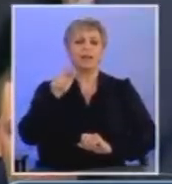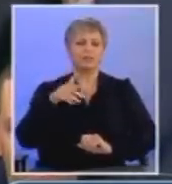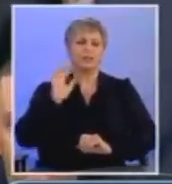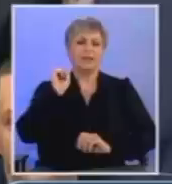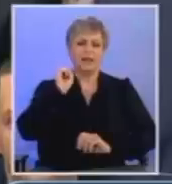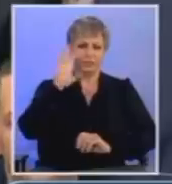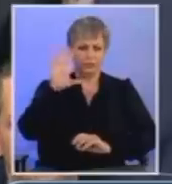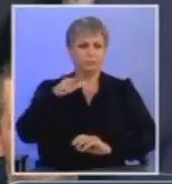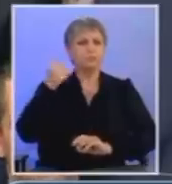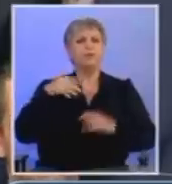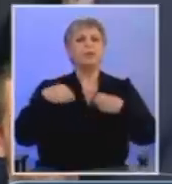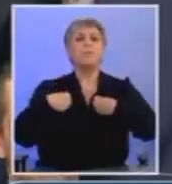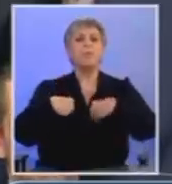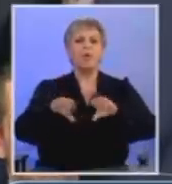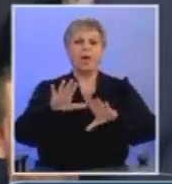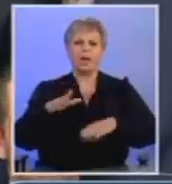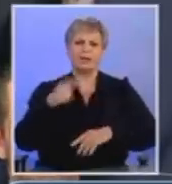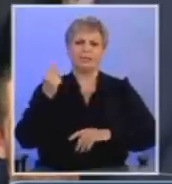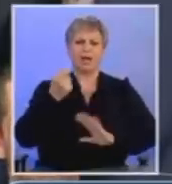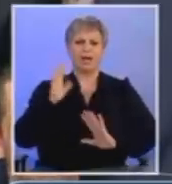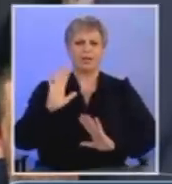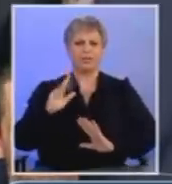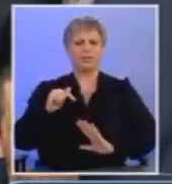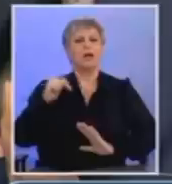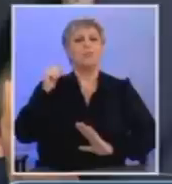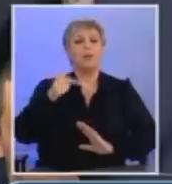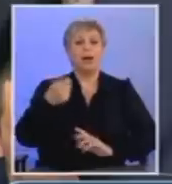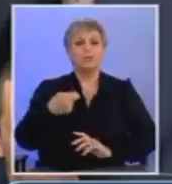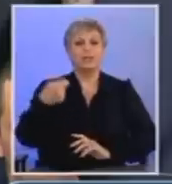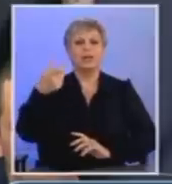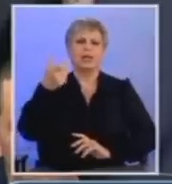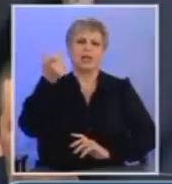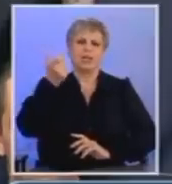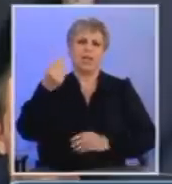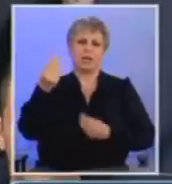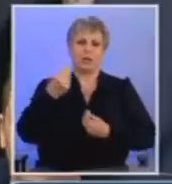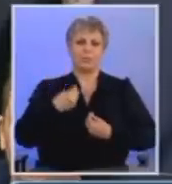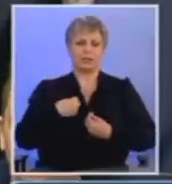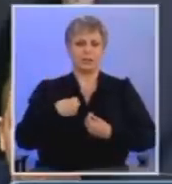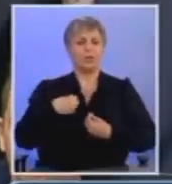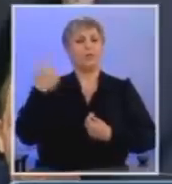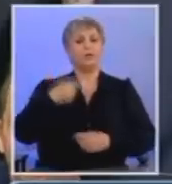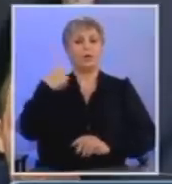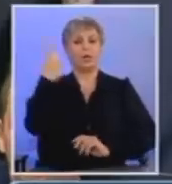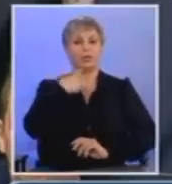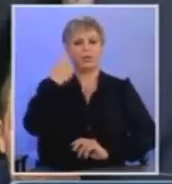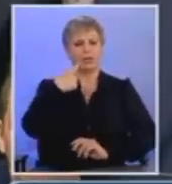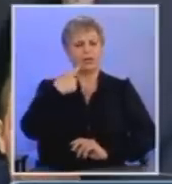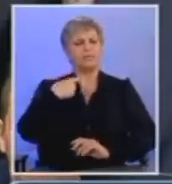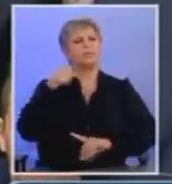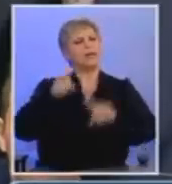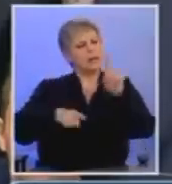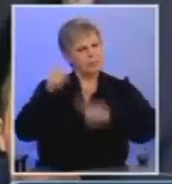των δανειστών, οι οποίοι, για να πω ένα μικρό παράδειγμα, μας ψέγουν, και σωστά σε